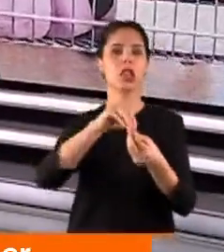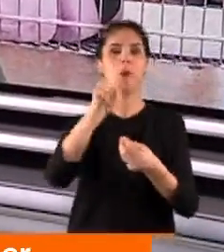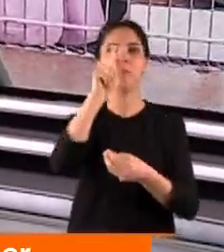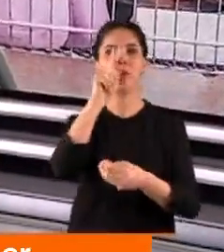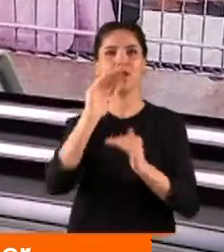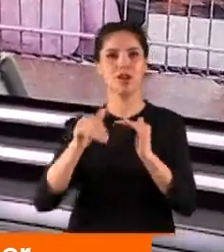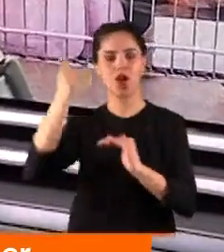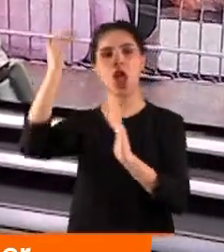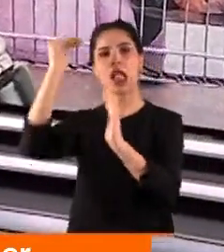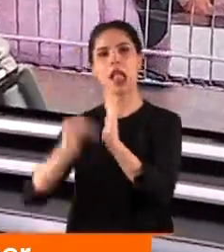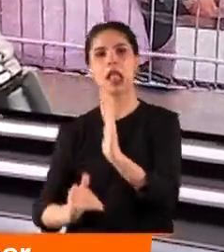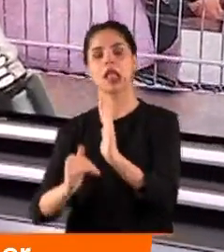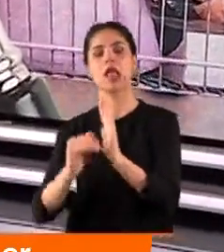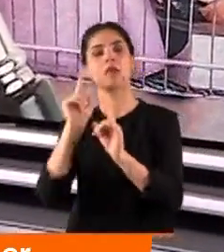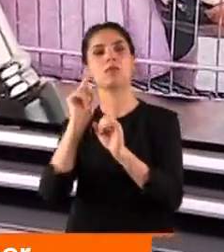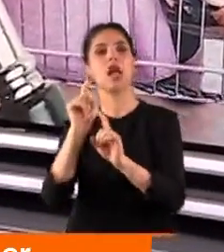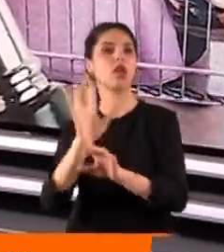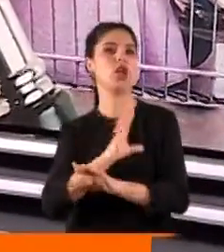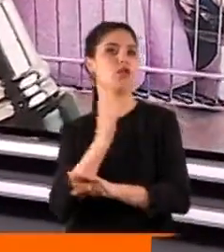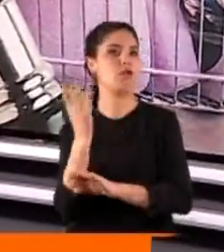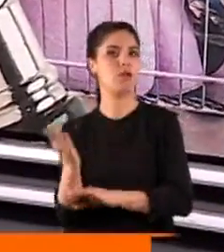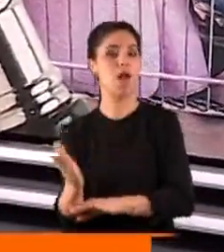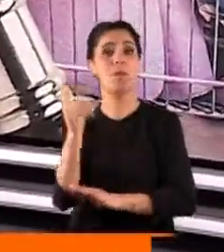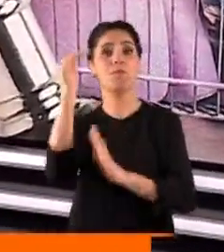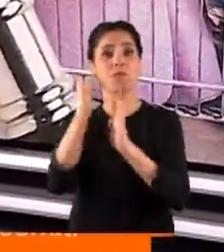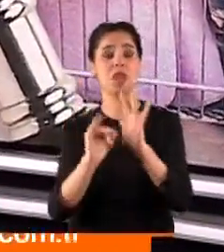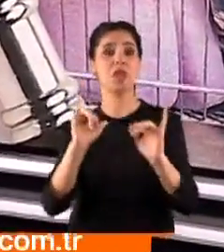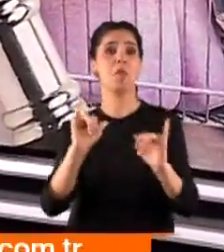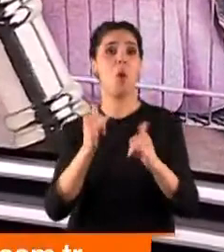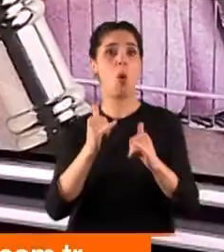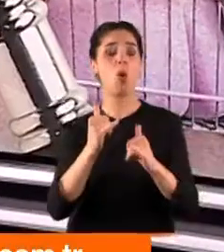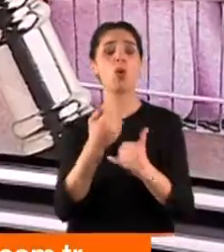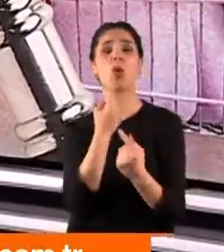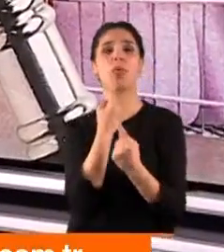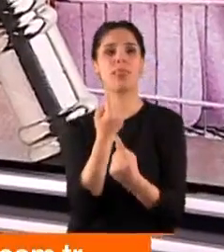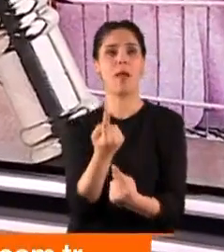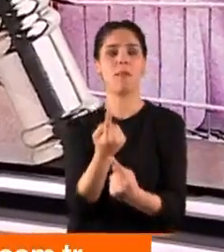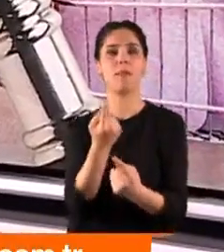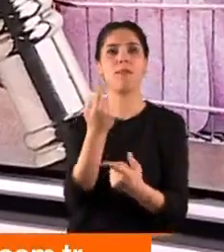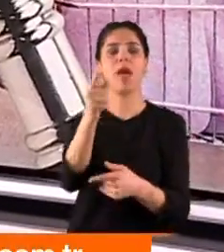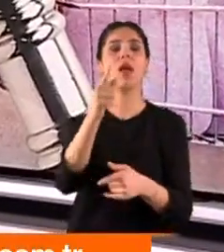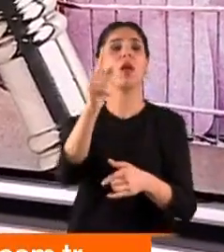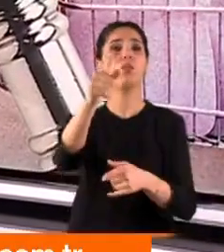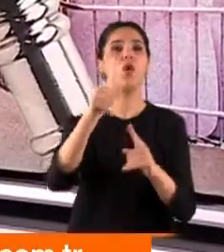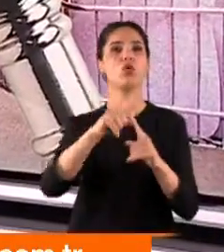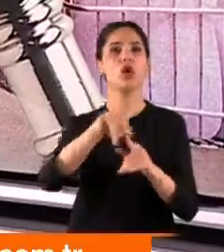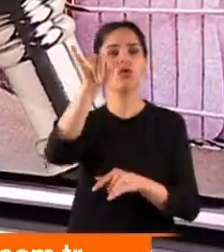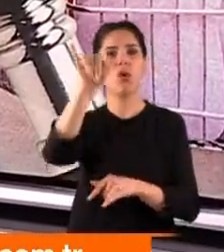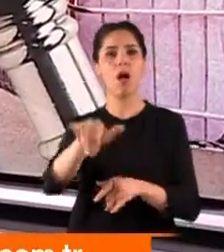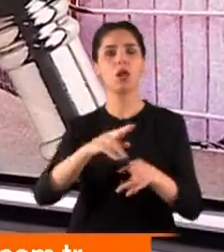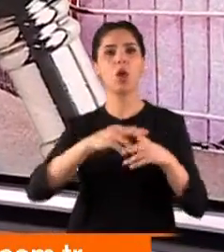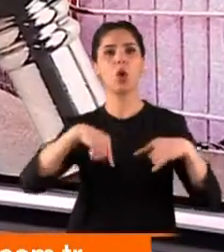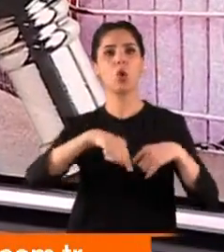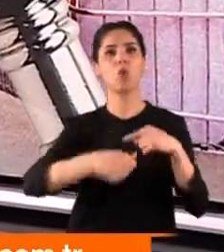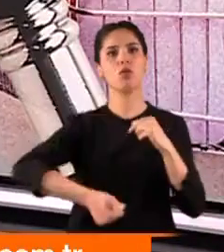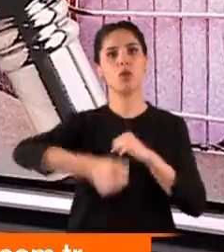Nisan'dan sonra da indirim yapılacağı söylentisi var. Yani bir indirim oyunundan bahsediyoruz. Tüketici Hakları Komisyonu Başkanı Aydın Ağoğlu